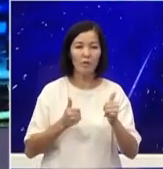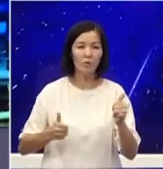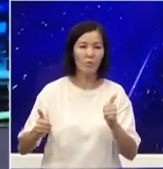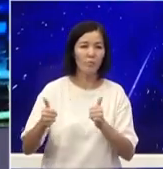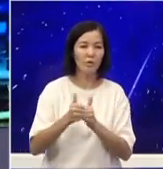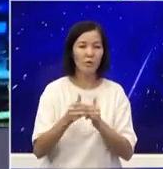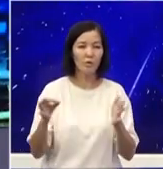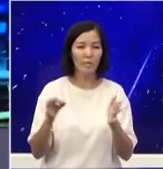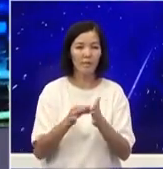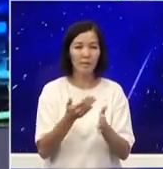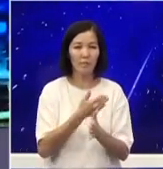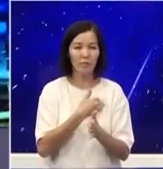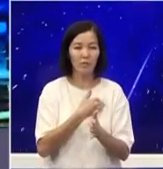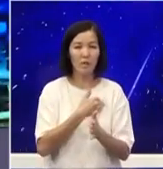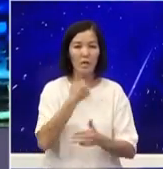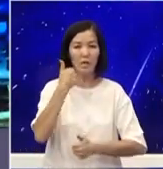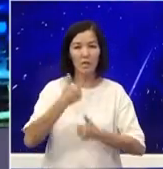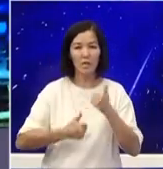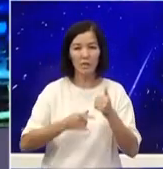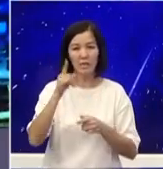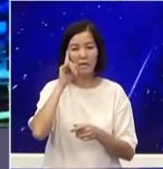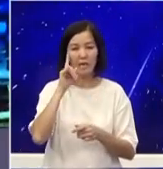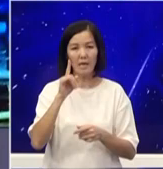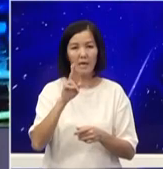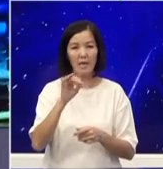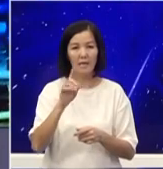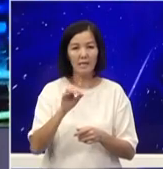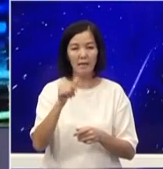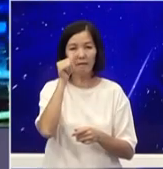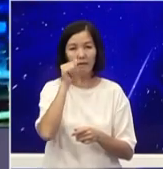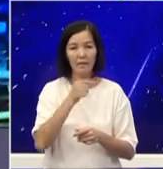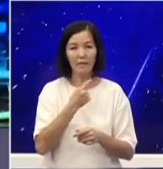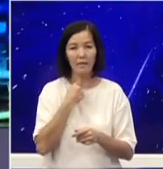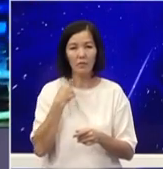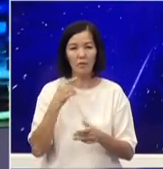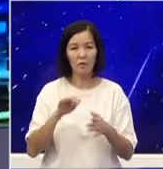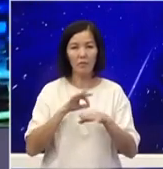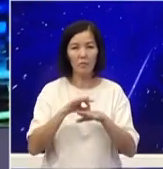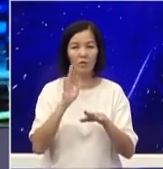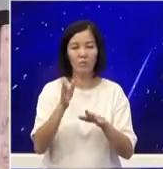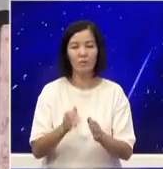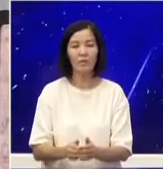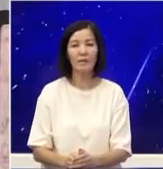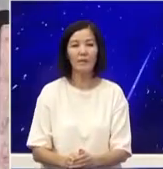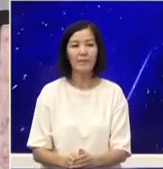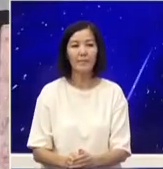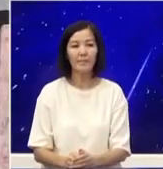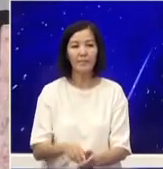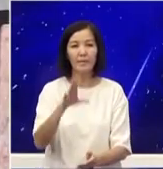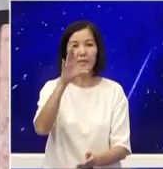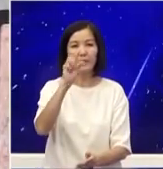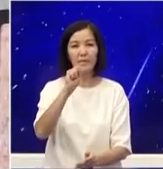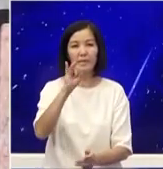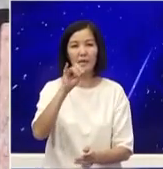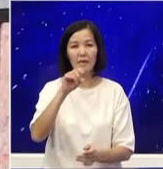командалық есепте топ жаруды мақсат еткен. Елшілік жарыс қазан айында Талдықорған қаласында өтпек. Сайрам кез